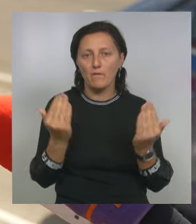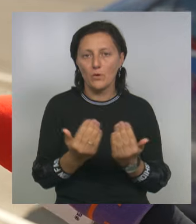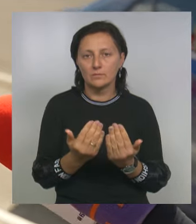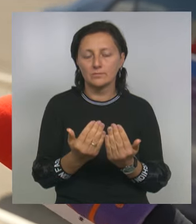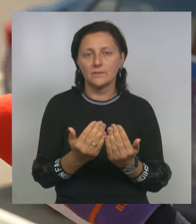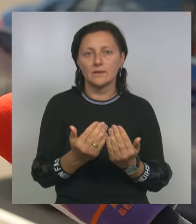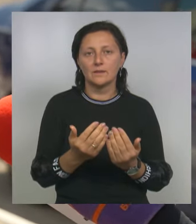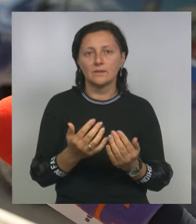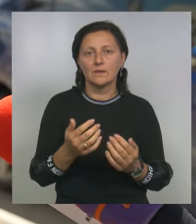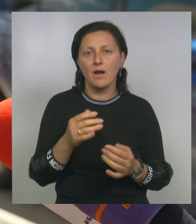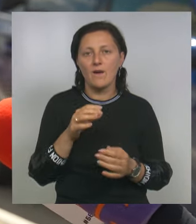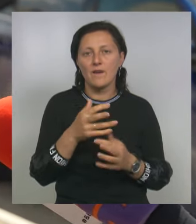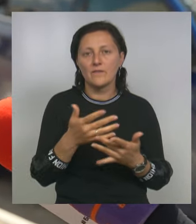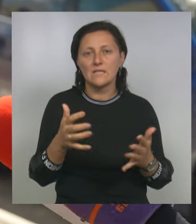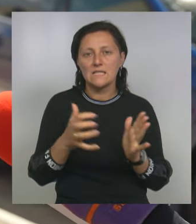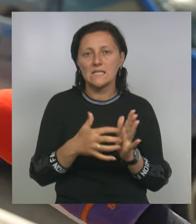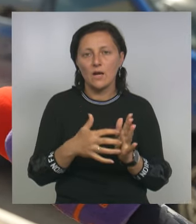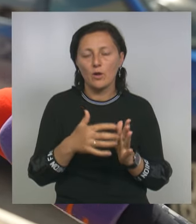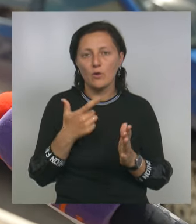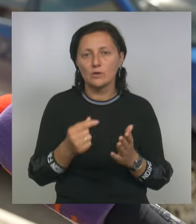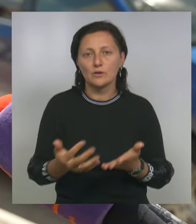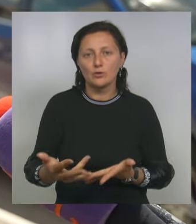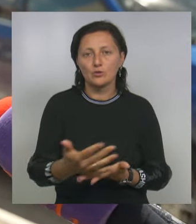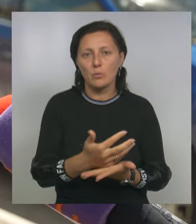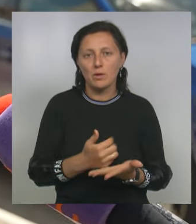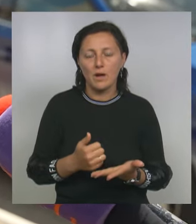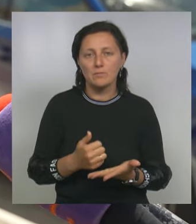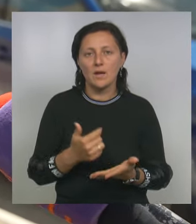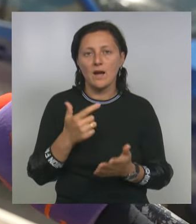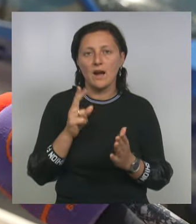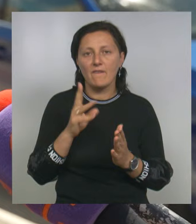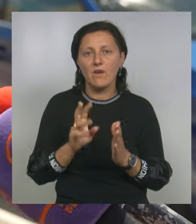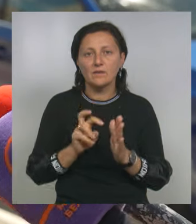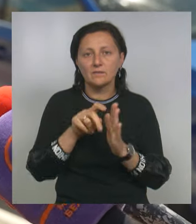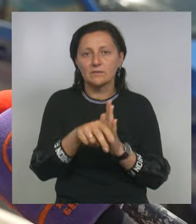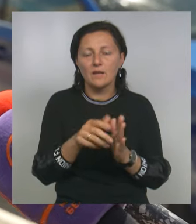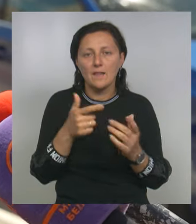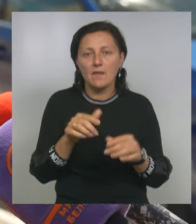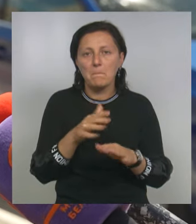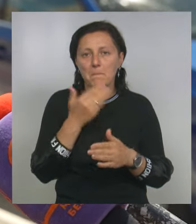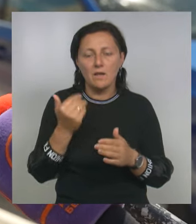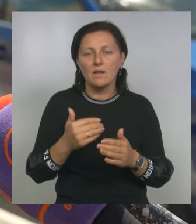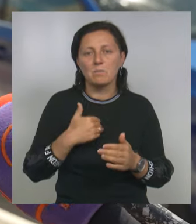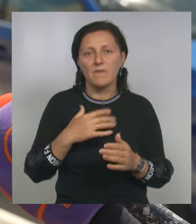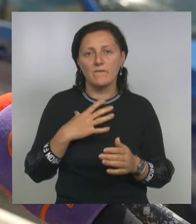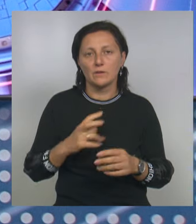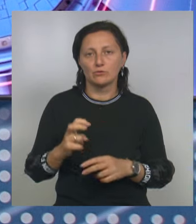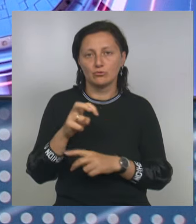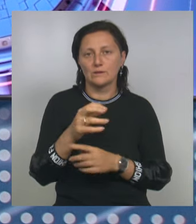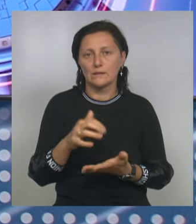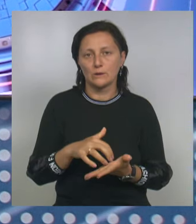Также вытаскиваем осколки стекол, где нет доступа в квартиры, на высотах, то есть с